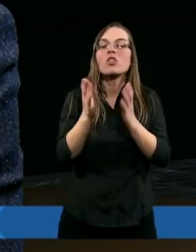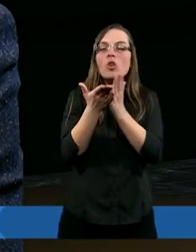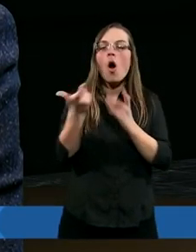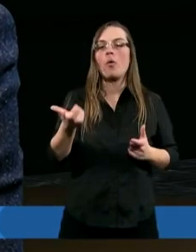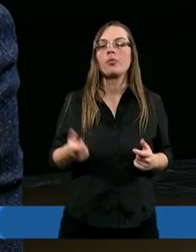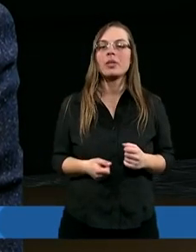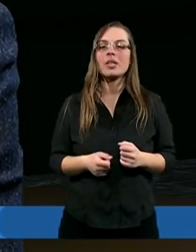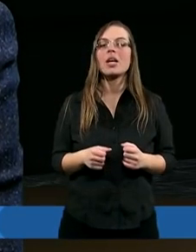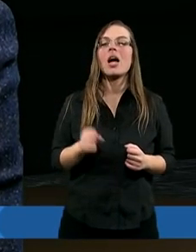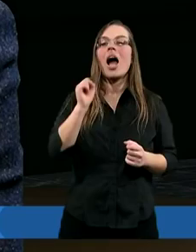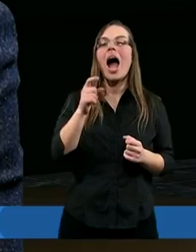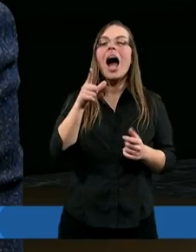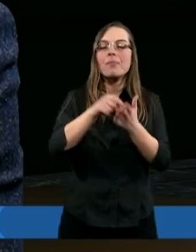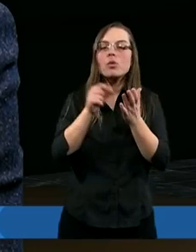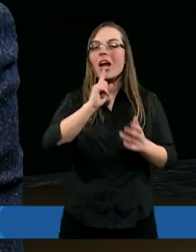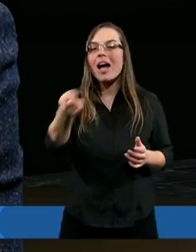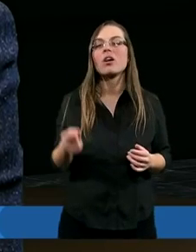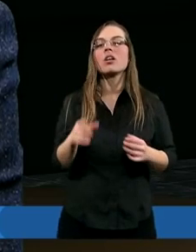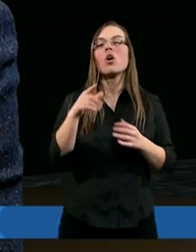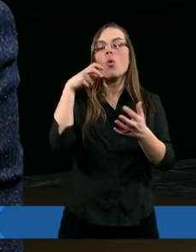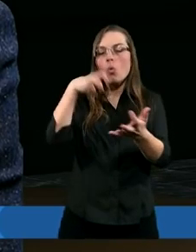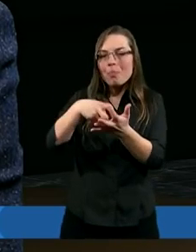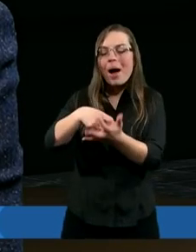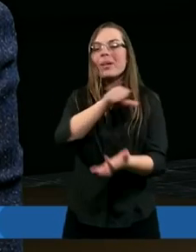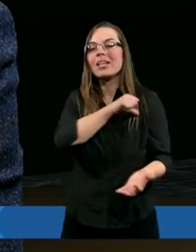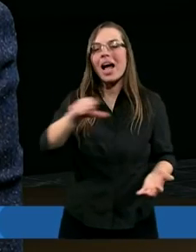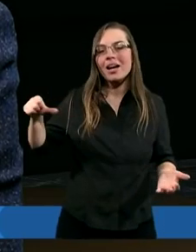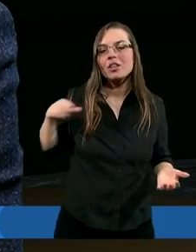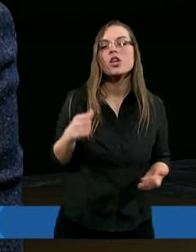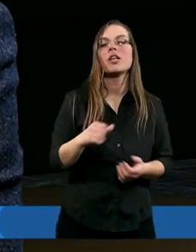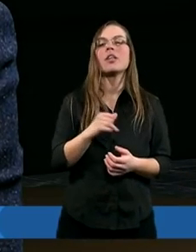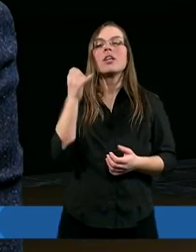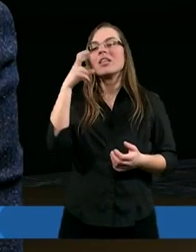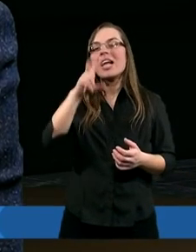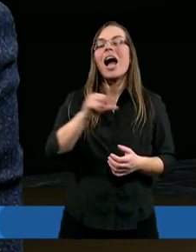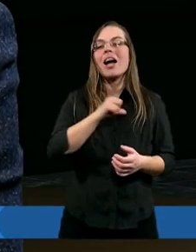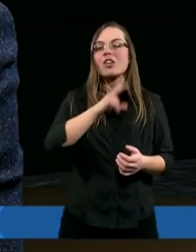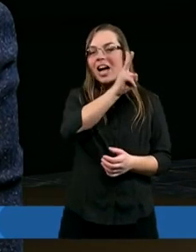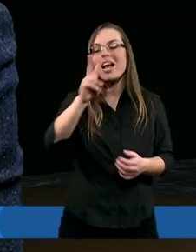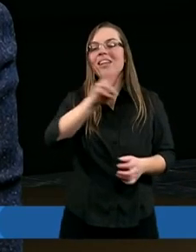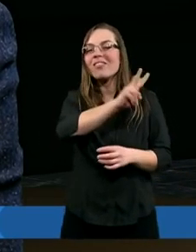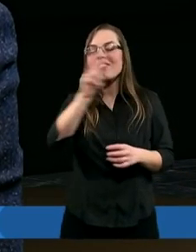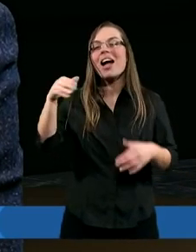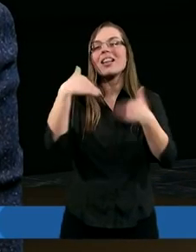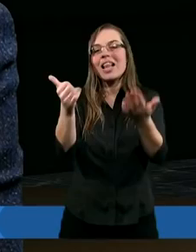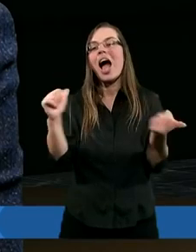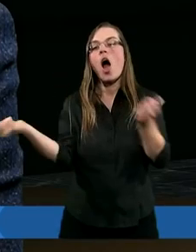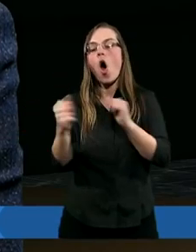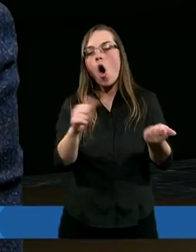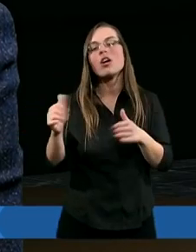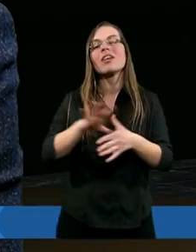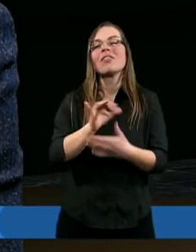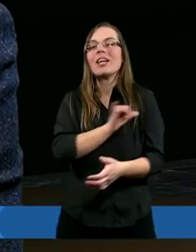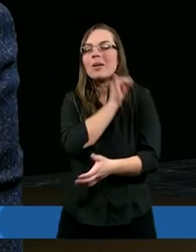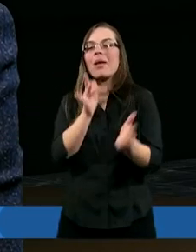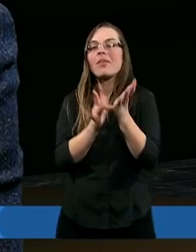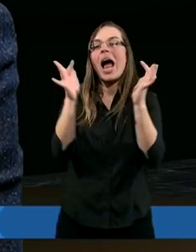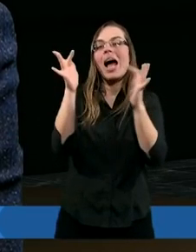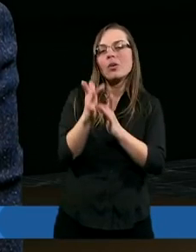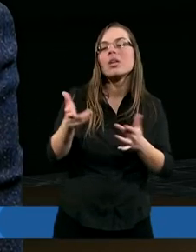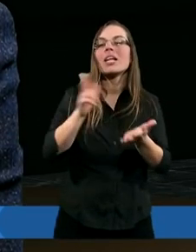mężowie bracia? A Piotr do nich upamiętajcie się i niechaj się każdy z was da ochrzcić w imię Jezusa